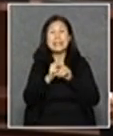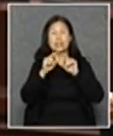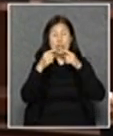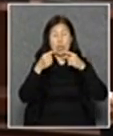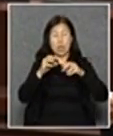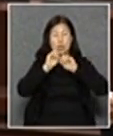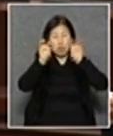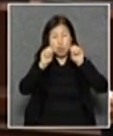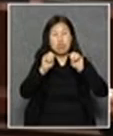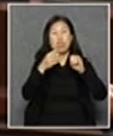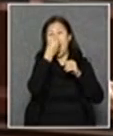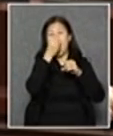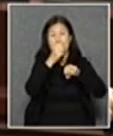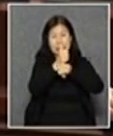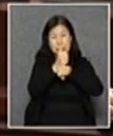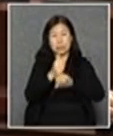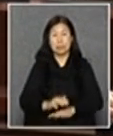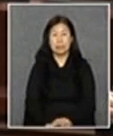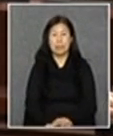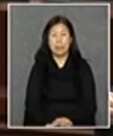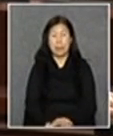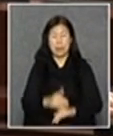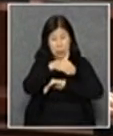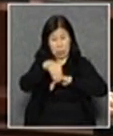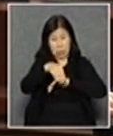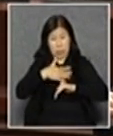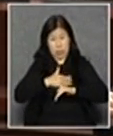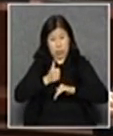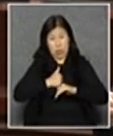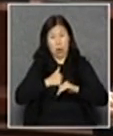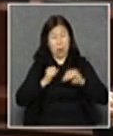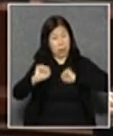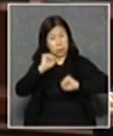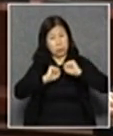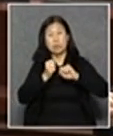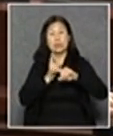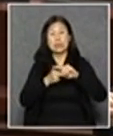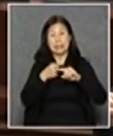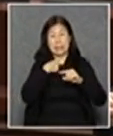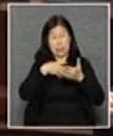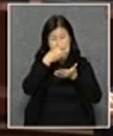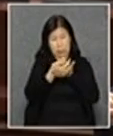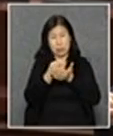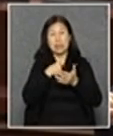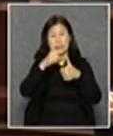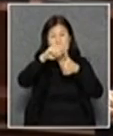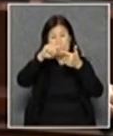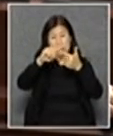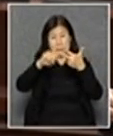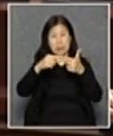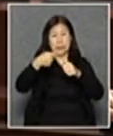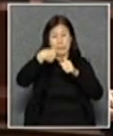會。主席，要籌備好這次的活動，本人認為要注意以下幾個問題。第